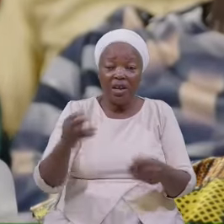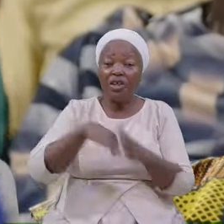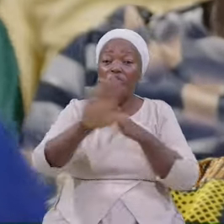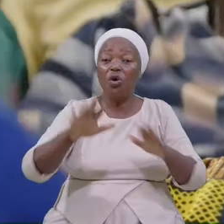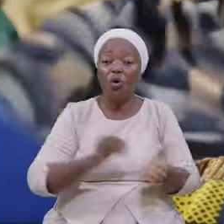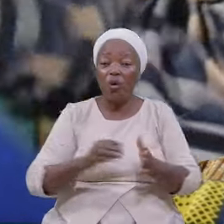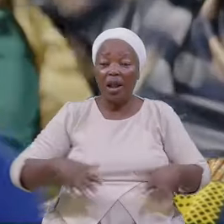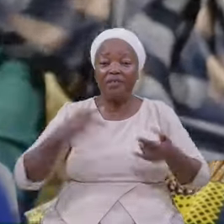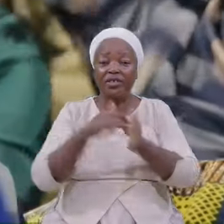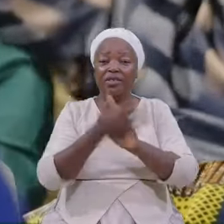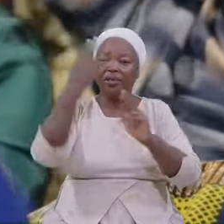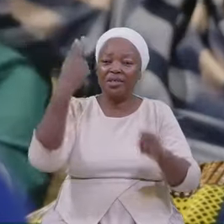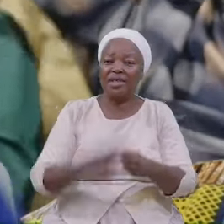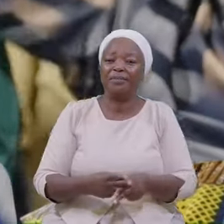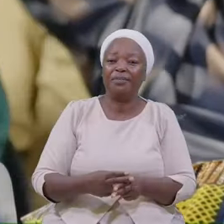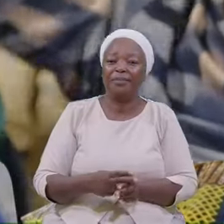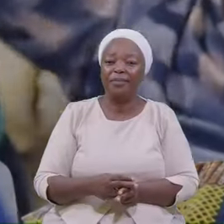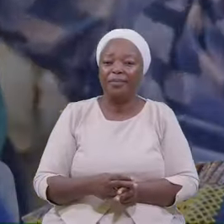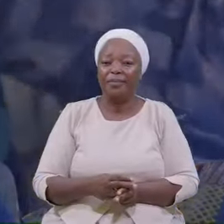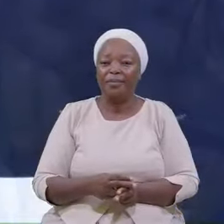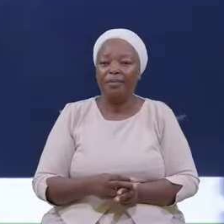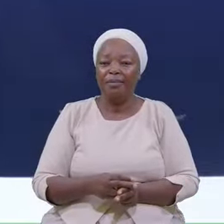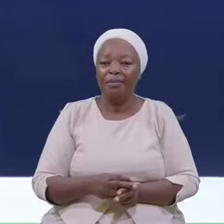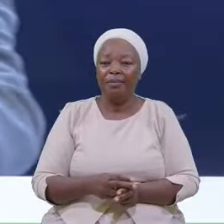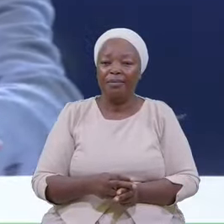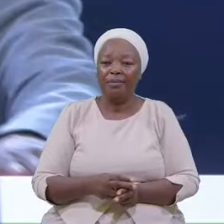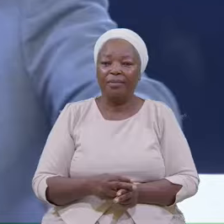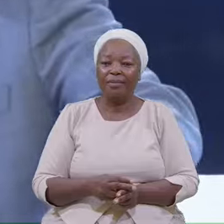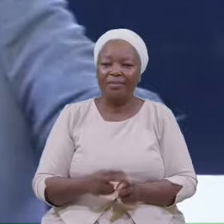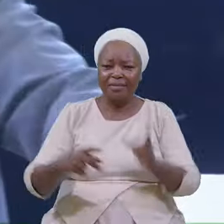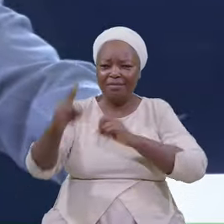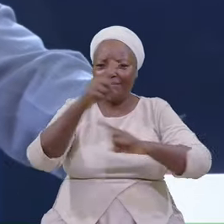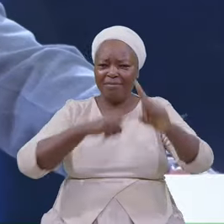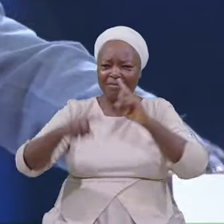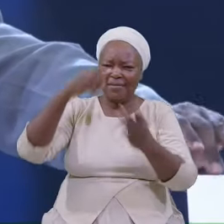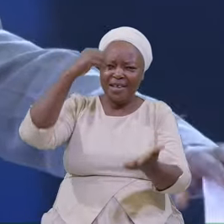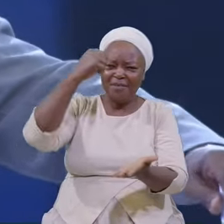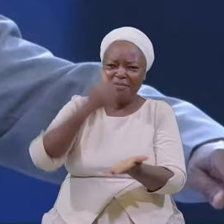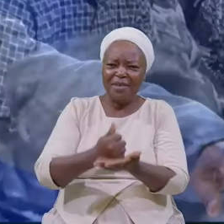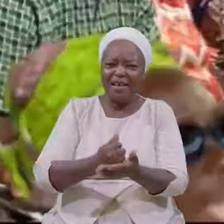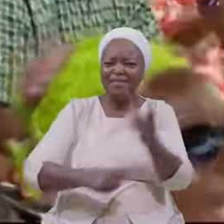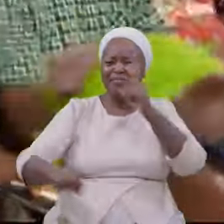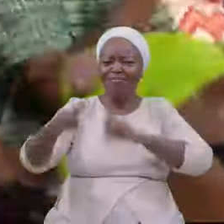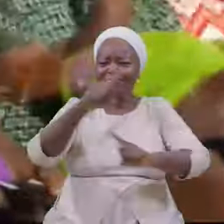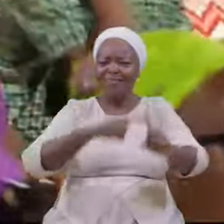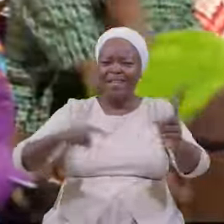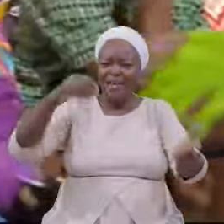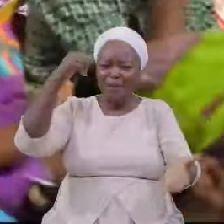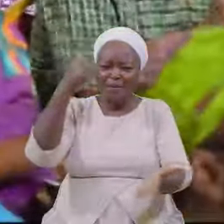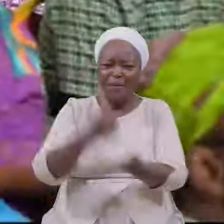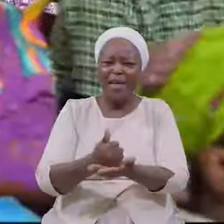It will not fail in your life. Le nom de Jésus ne faillit pas et il ne faillira pas dans votre vie. Amen. Amen.